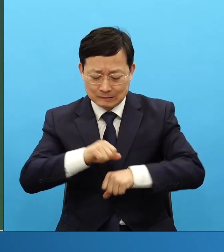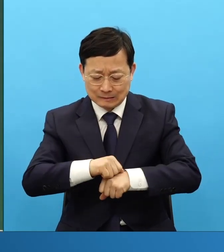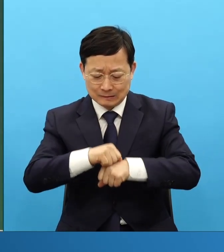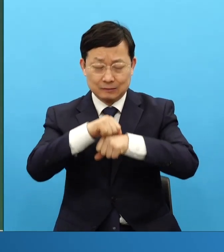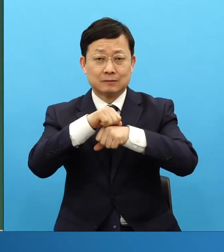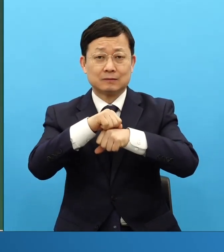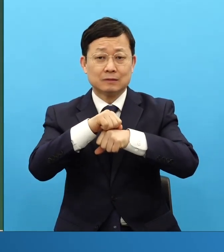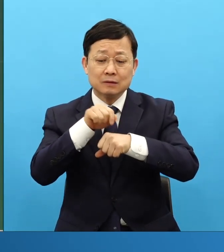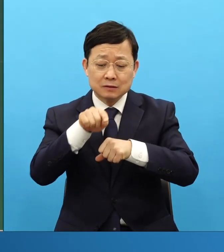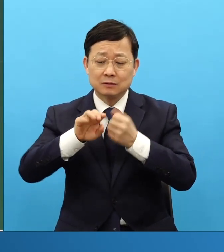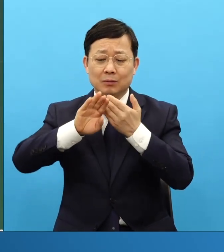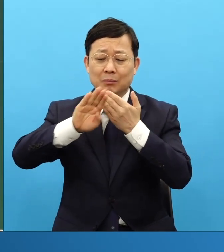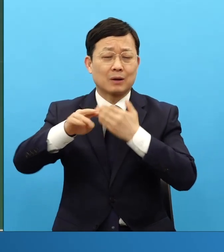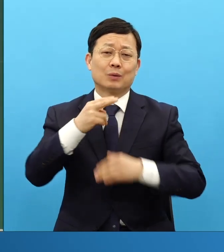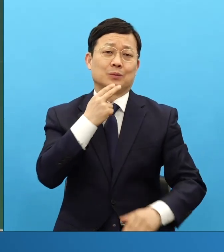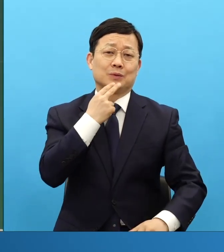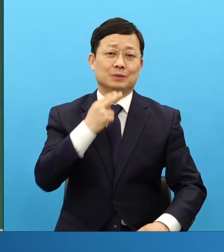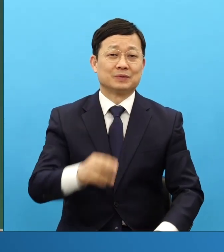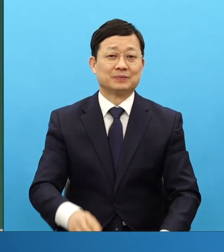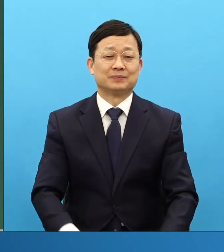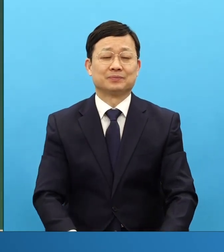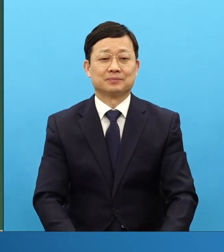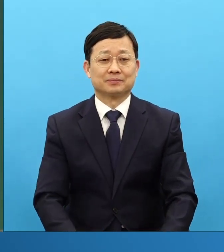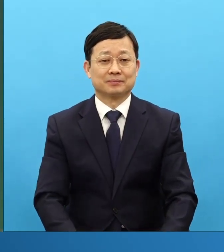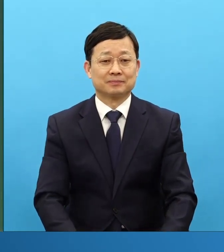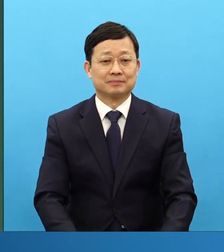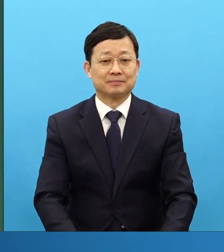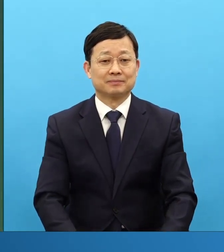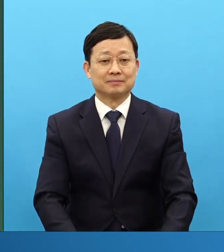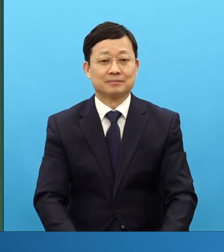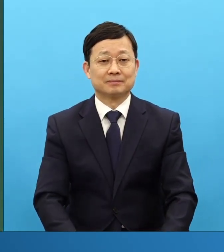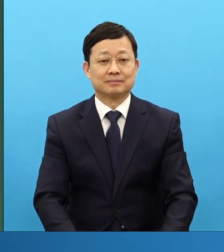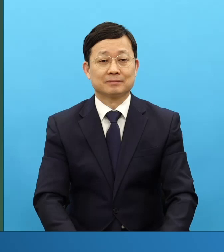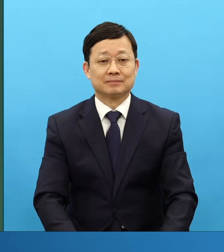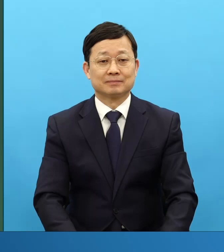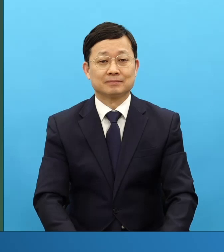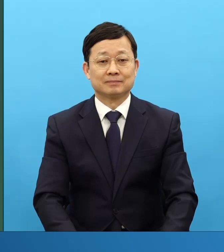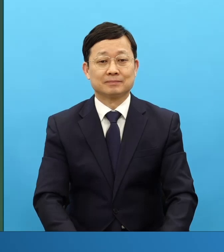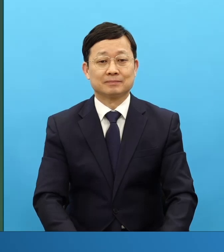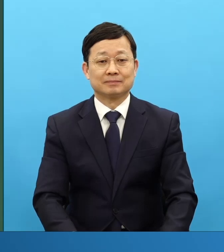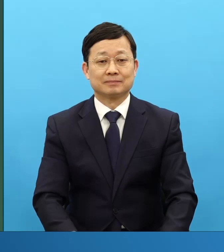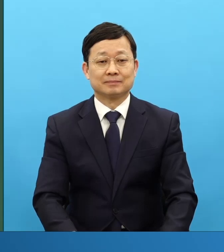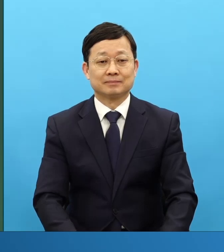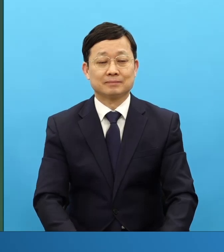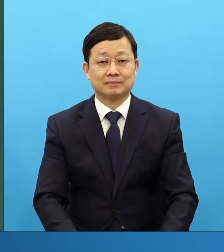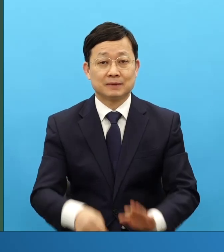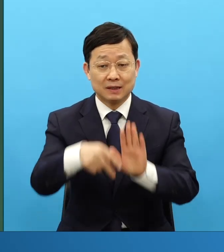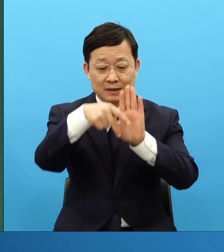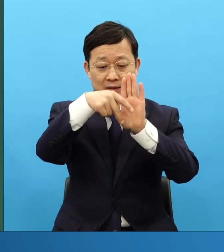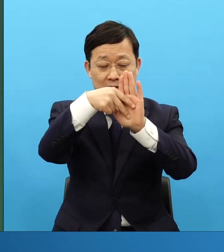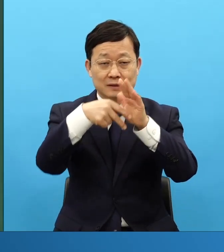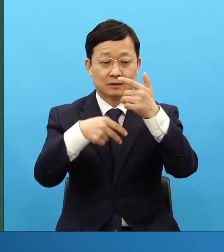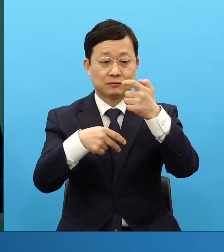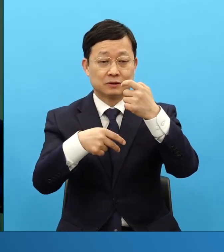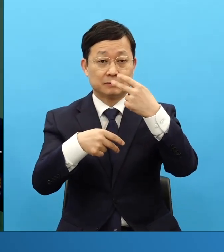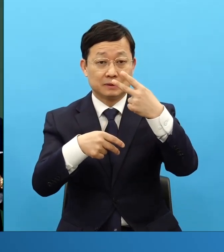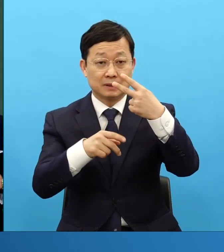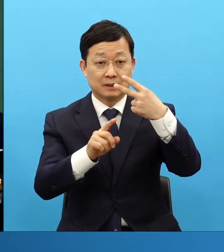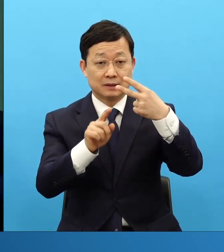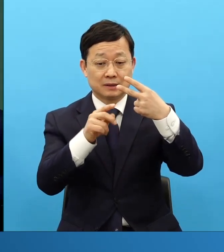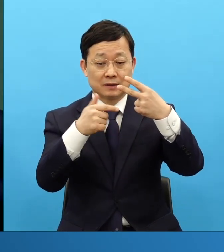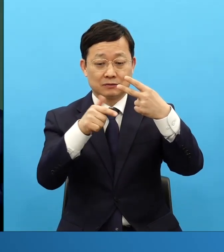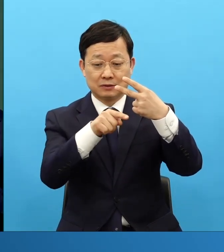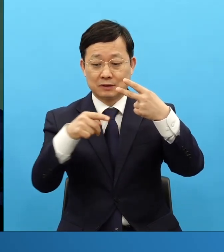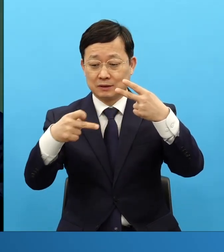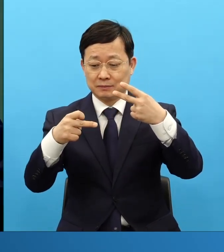이 끝에 가서 이 말씀을 하셨잖아요. And that's why at the very end, he said this in Isaiah 62, 6-12. 길은 이거밖에 없으니까.